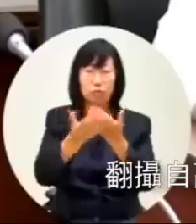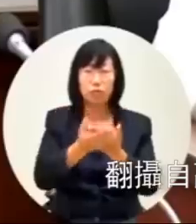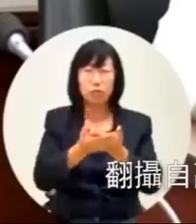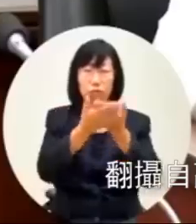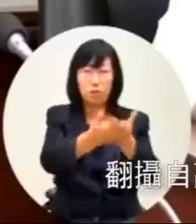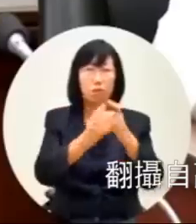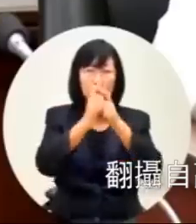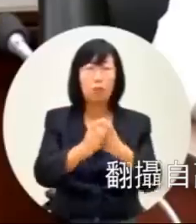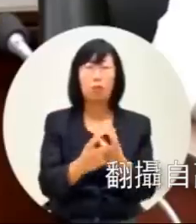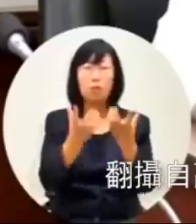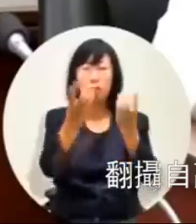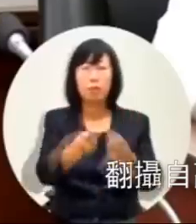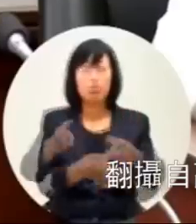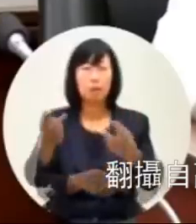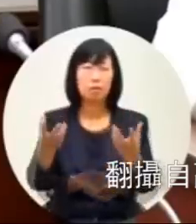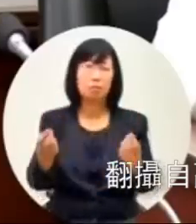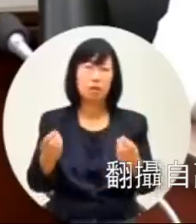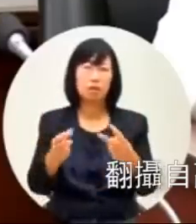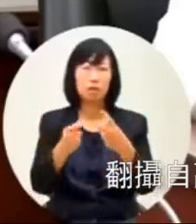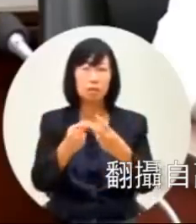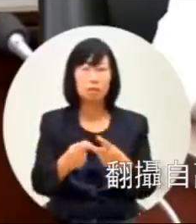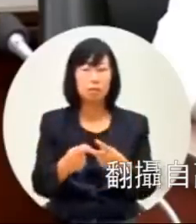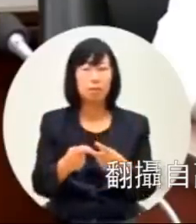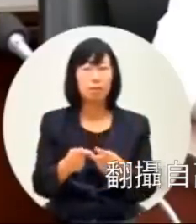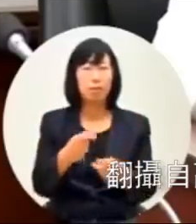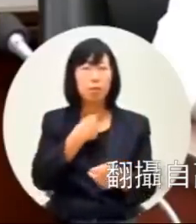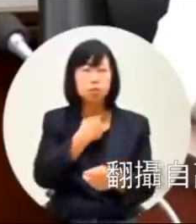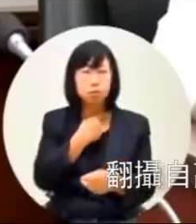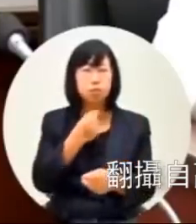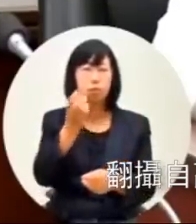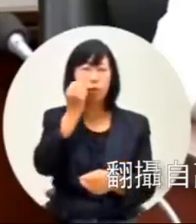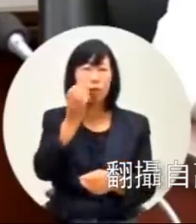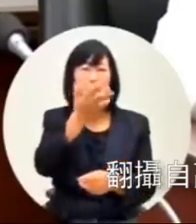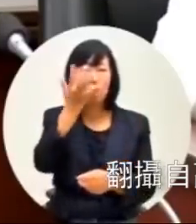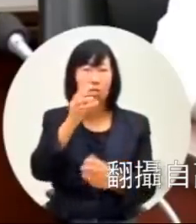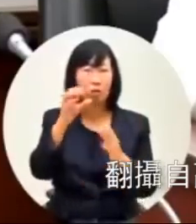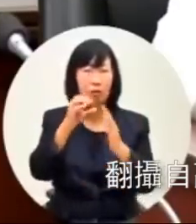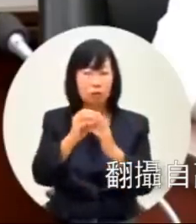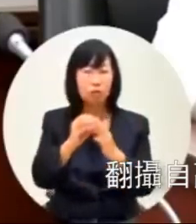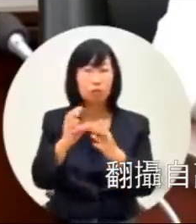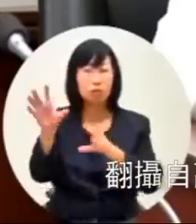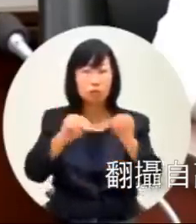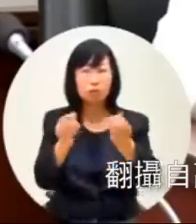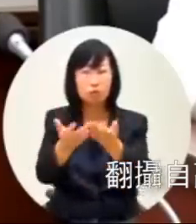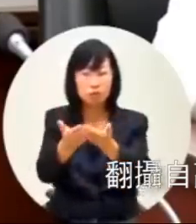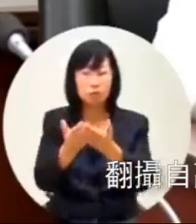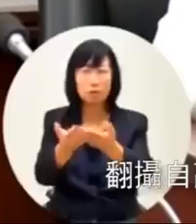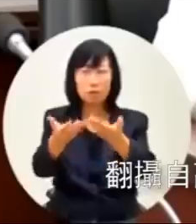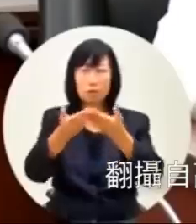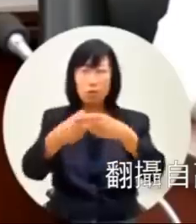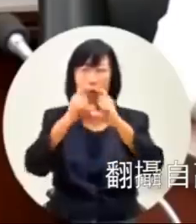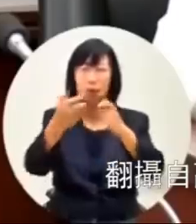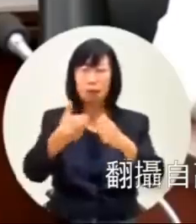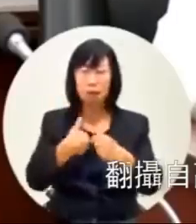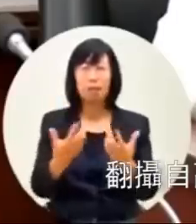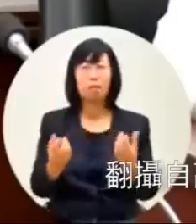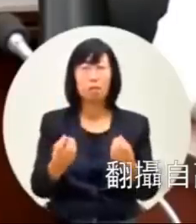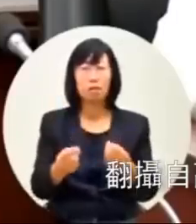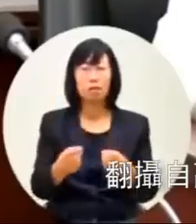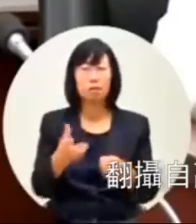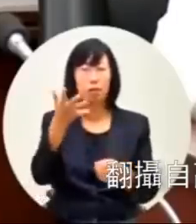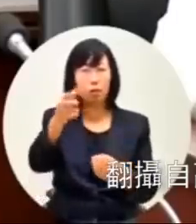到底有没有在工作？议事规则里面有说，局处在议员的资料要七天内